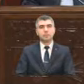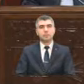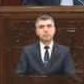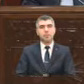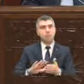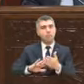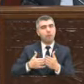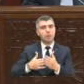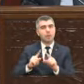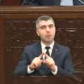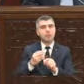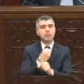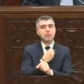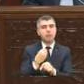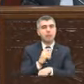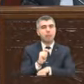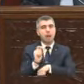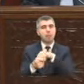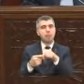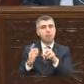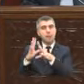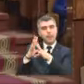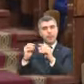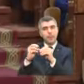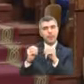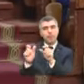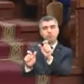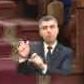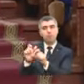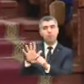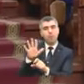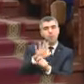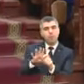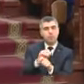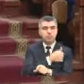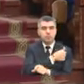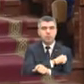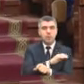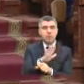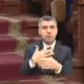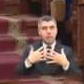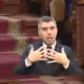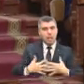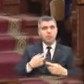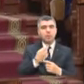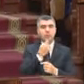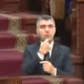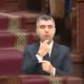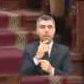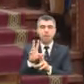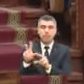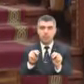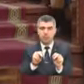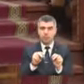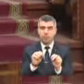المنظومة الصحية بالعالم القروي نقصا حادا في الموارد البشرية وكذا المعدات والتجهيزات والأدوية، فما هي